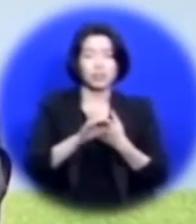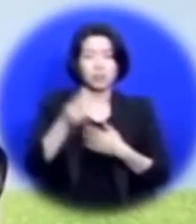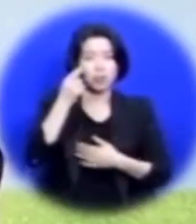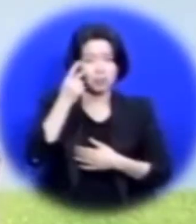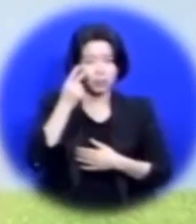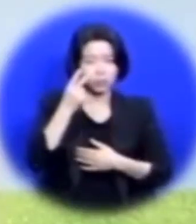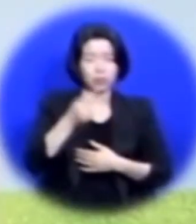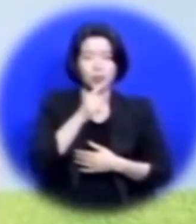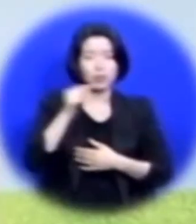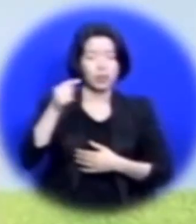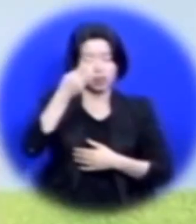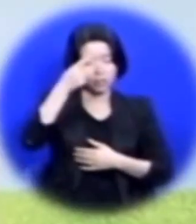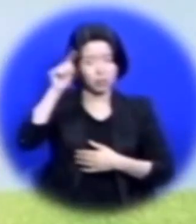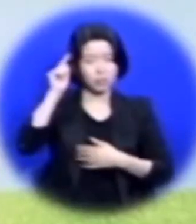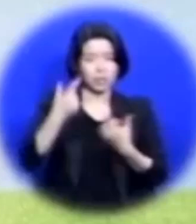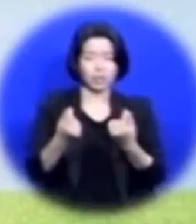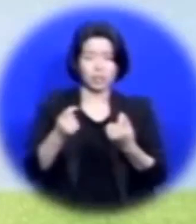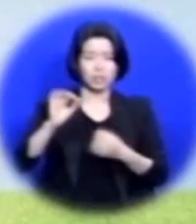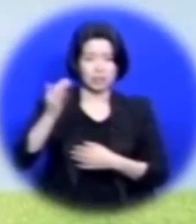될 것이다